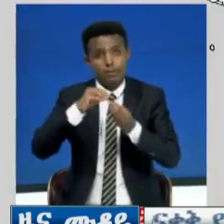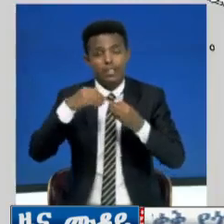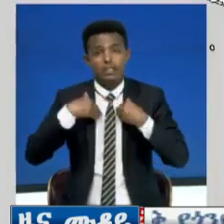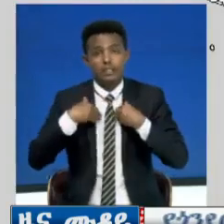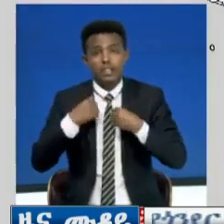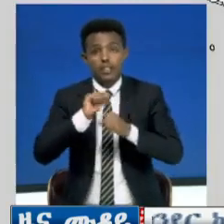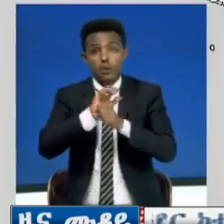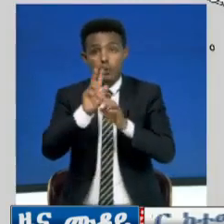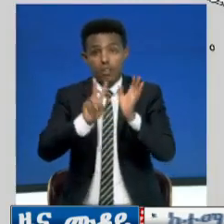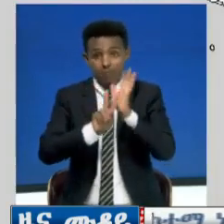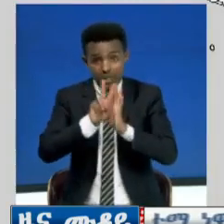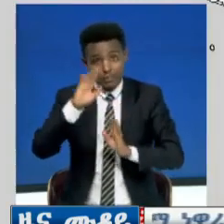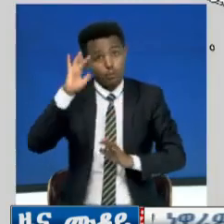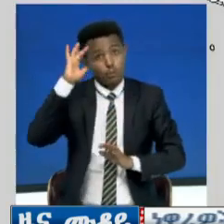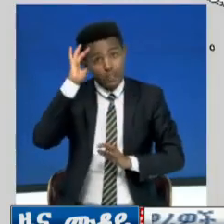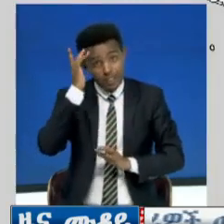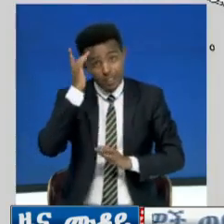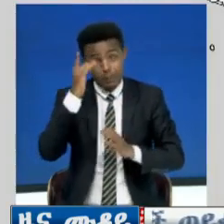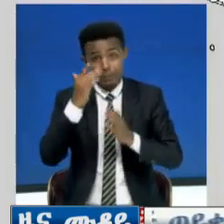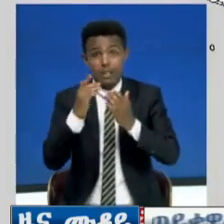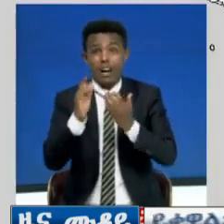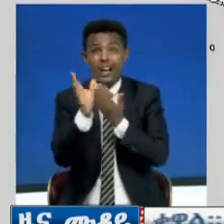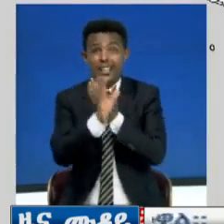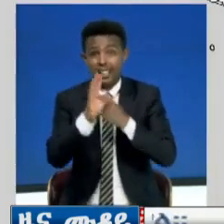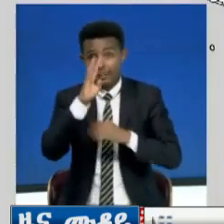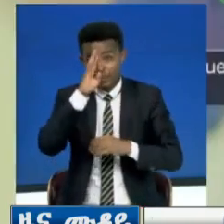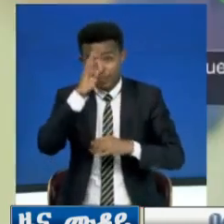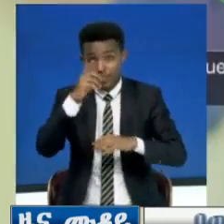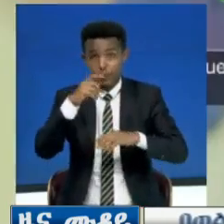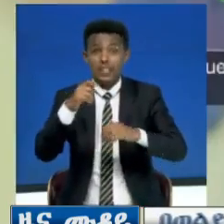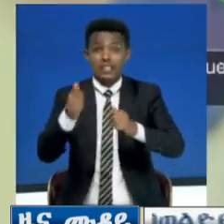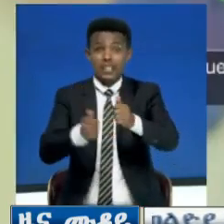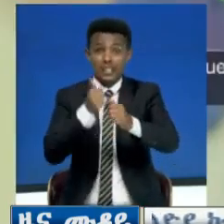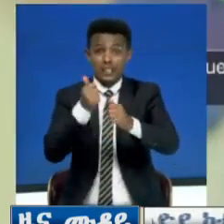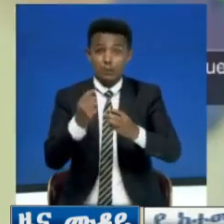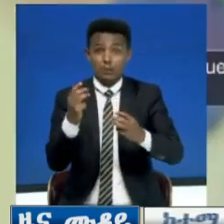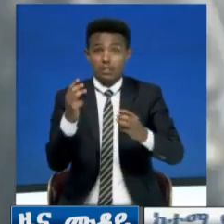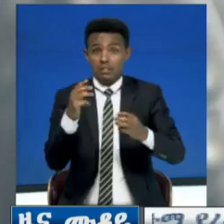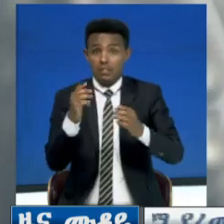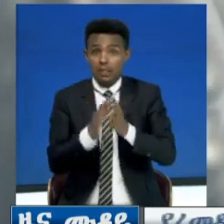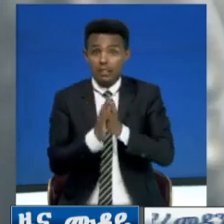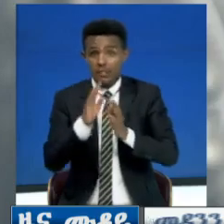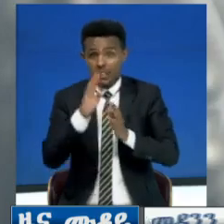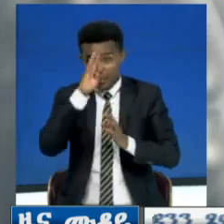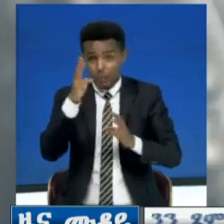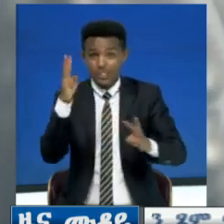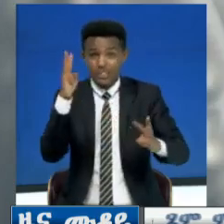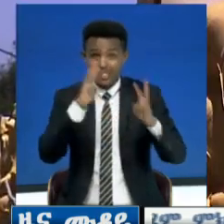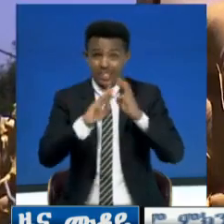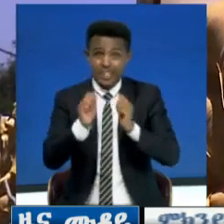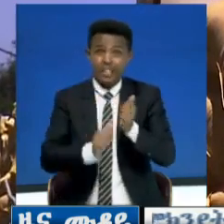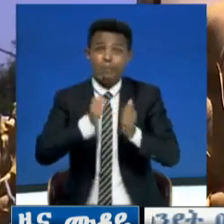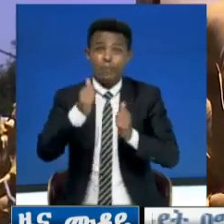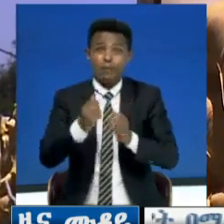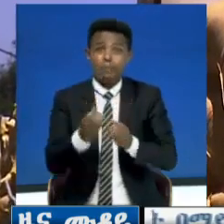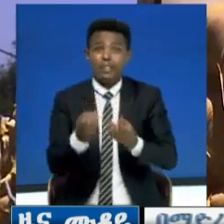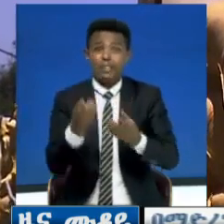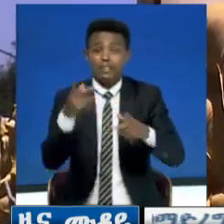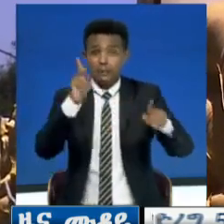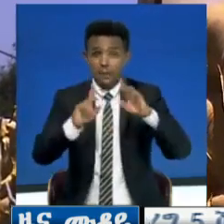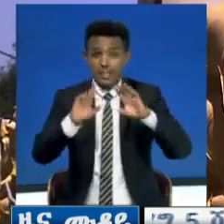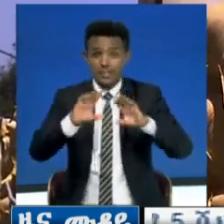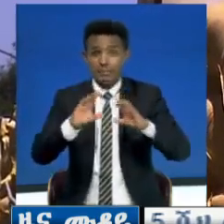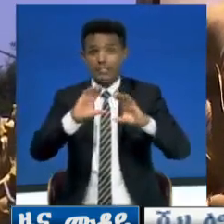የኮሮና ቫይረስ ወረርሽኝ በሀገራችን መከሰቱን ተከትሎ የተፈጠረውን ችግር ለማለፍ በርካታ የንግዱ ማህበረሰብ አባላት የእርዳታ